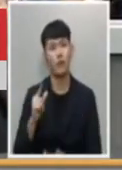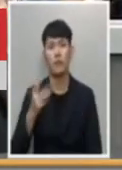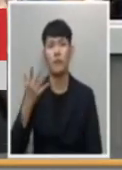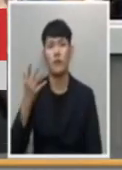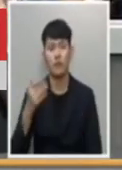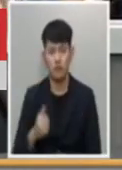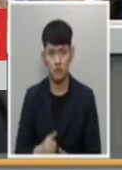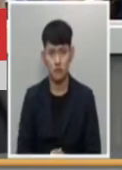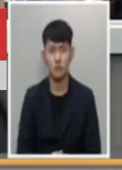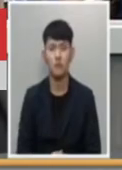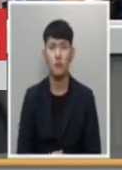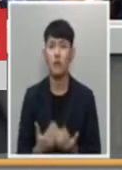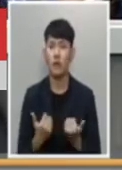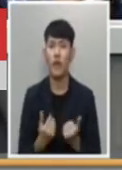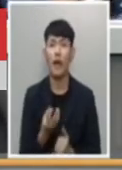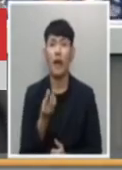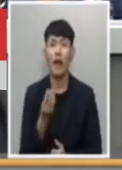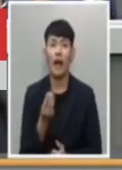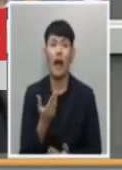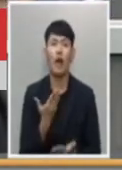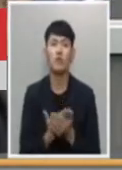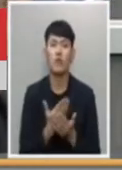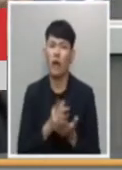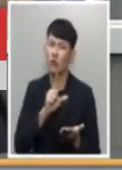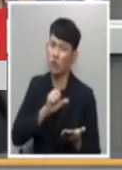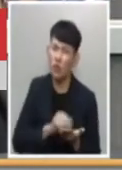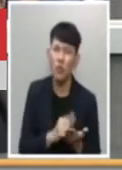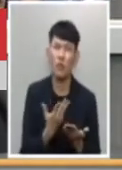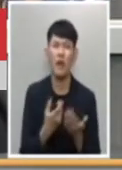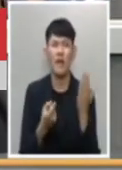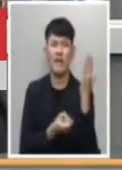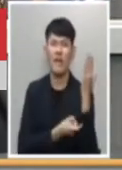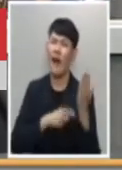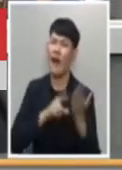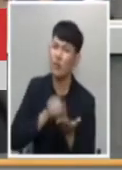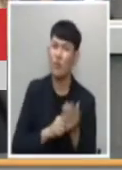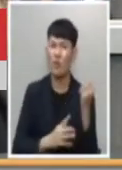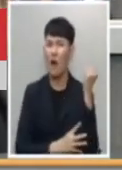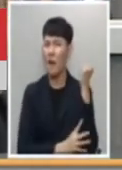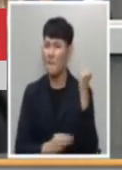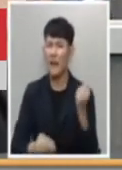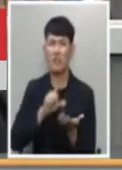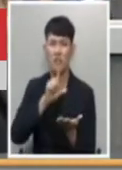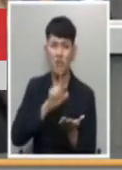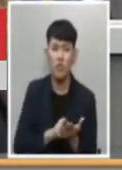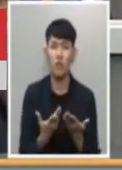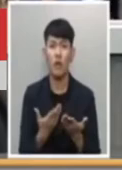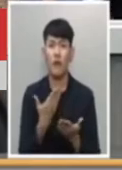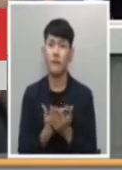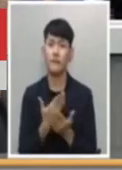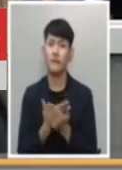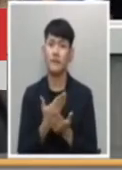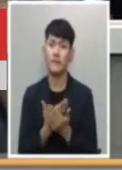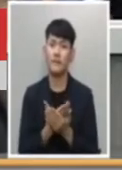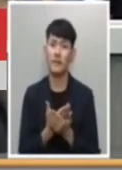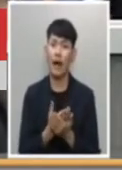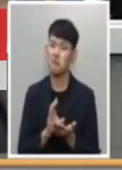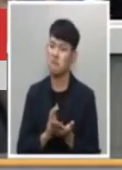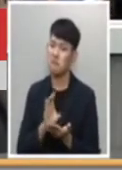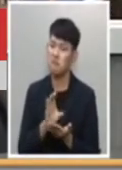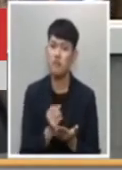เมื่อข้าวราคาตกมันราคาตกยางราคาตกวันนี้รัฐบาลก็เอาเงินไปช่วยพี่น้องยางผมอยากฝากท่